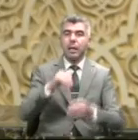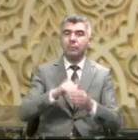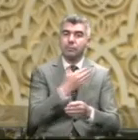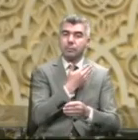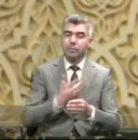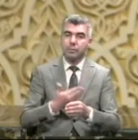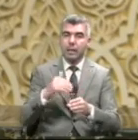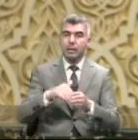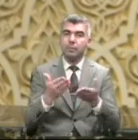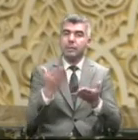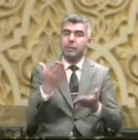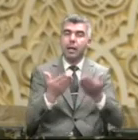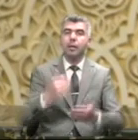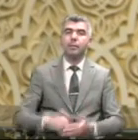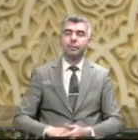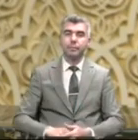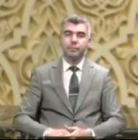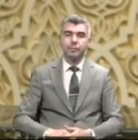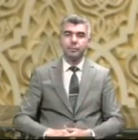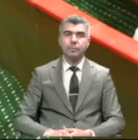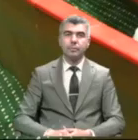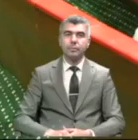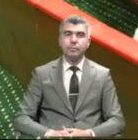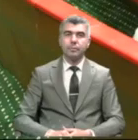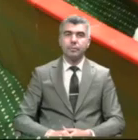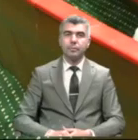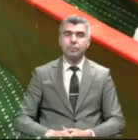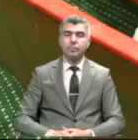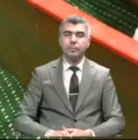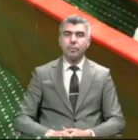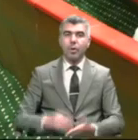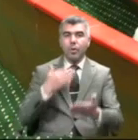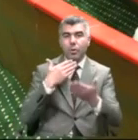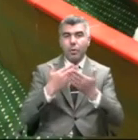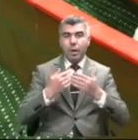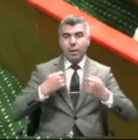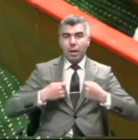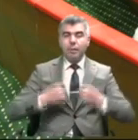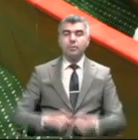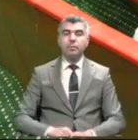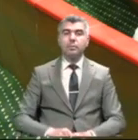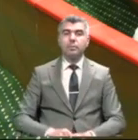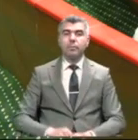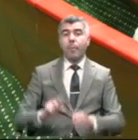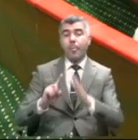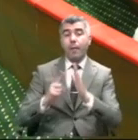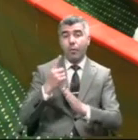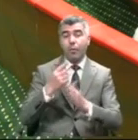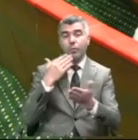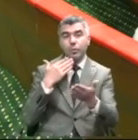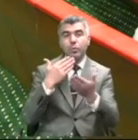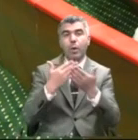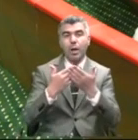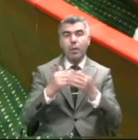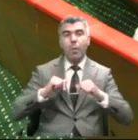الفريق الاستقلالي سيد مستشار المحترم تفضل شكرا السيد الرئيس اولا نشكر السيد الوزير على